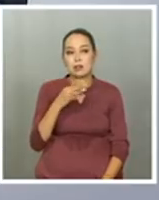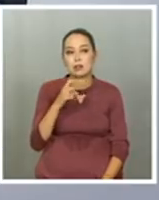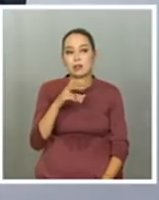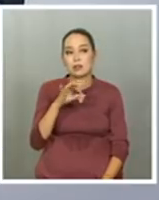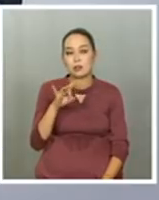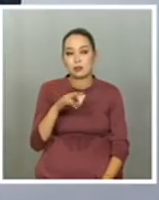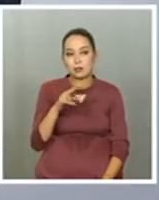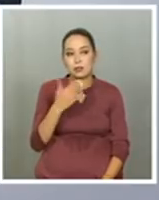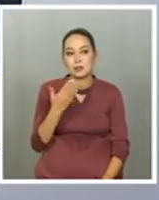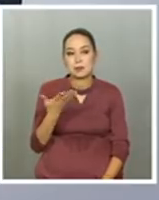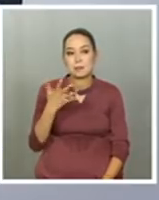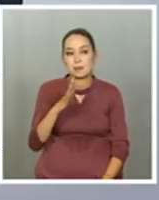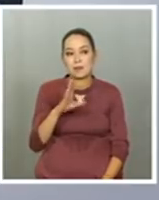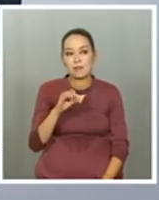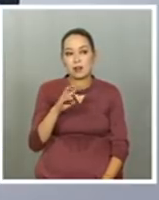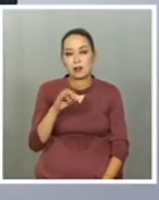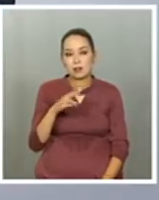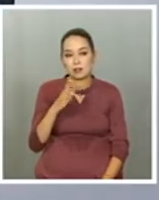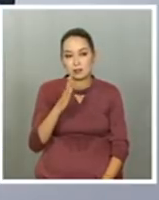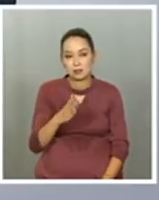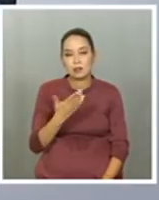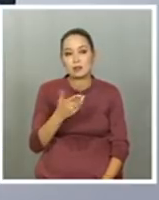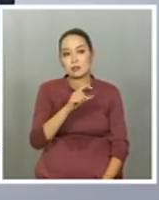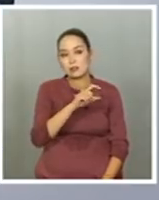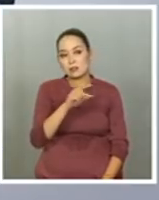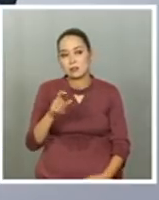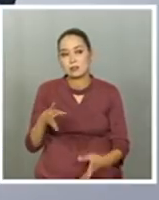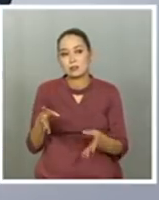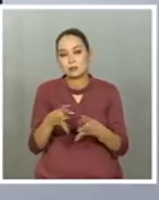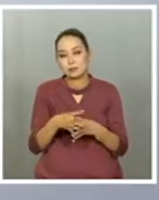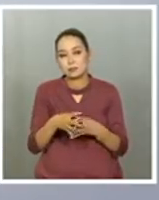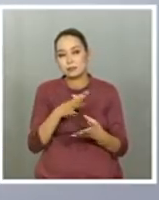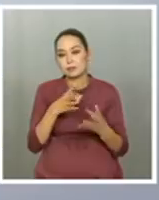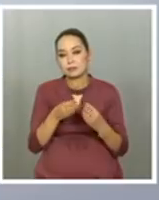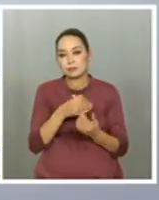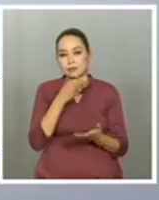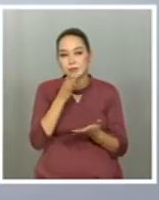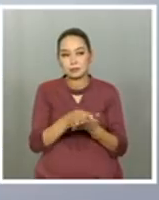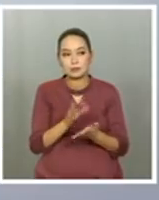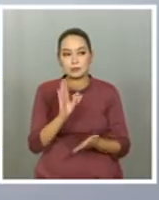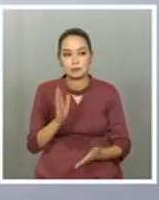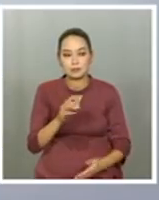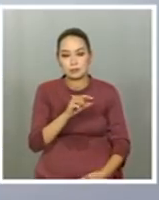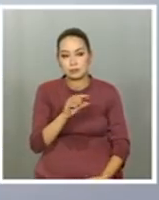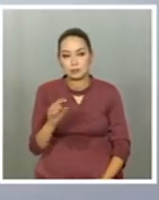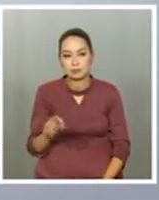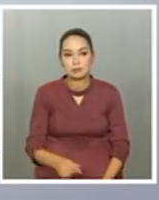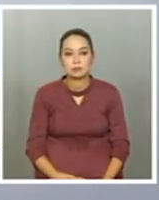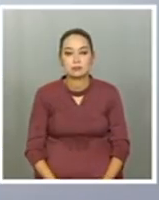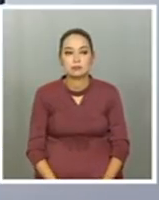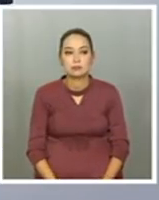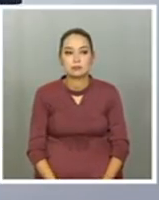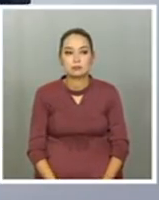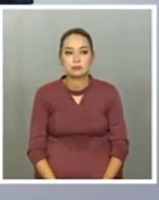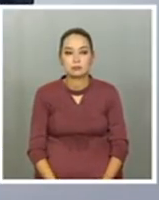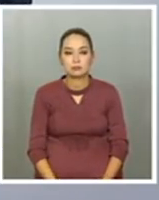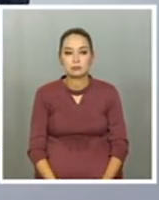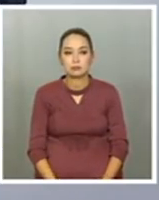тұзы. Осы затты да концентрлі тұз қышқылымен әрекеттестіру арқылы хлор газын, калий хлоридін және суды